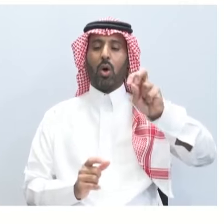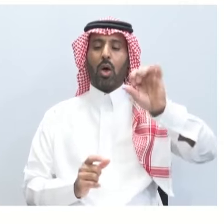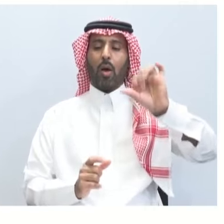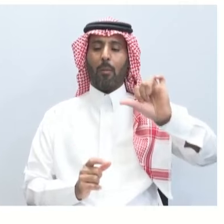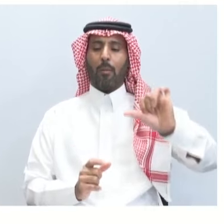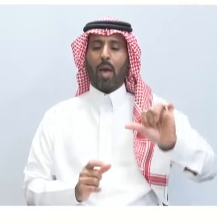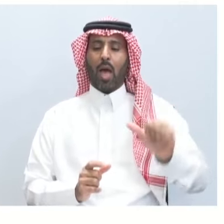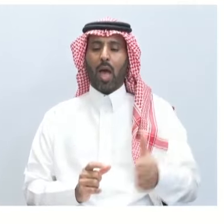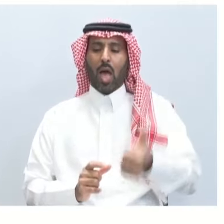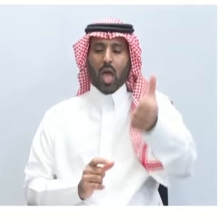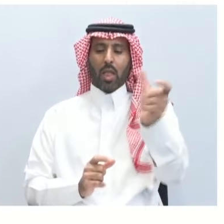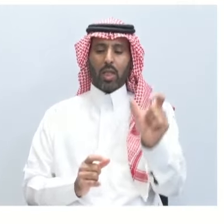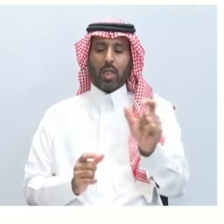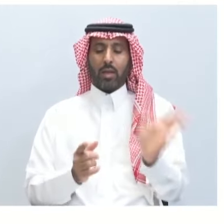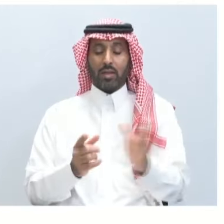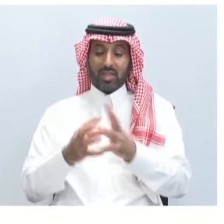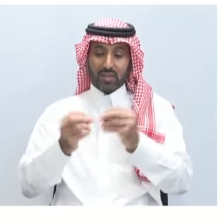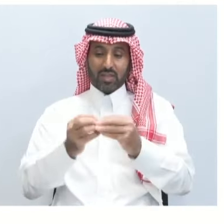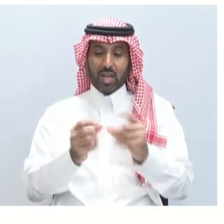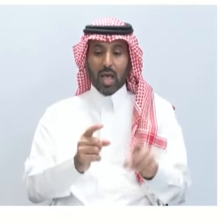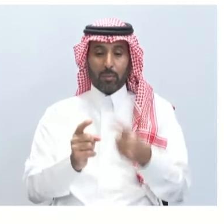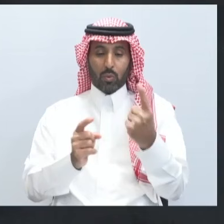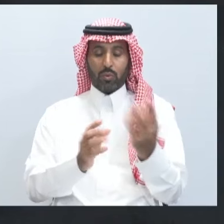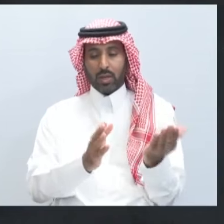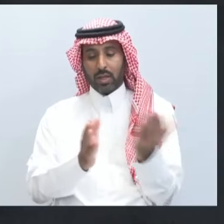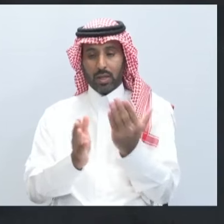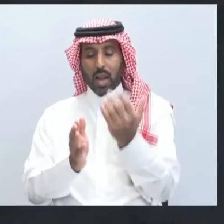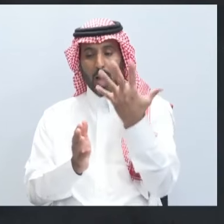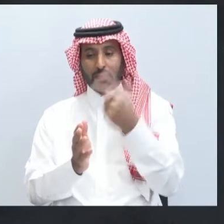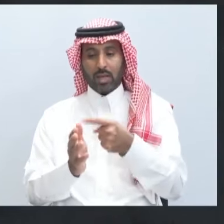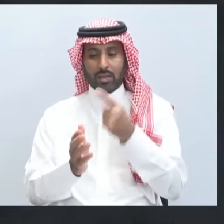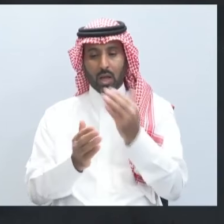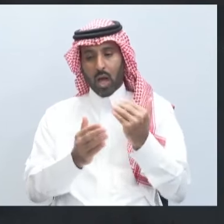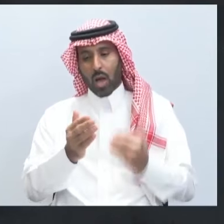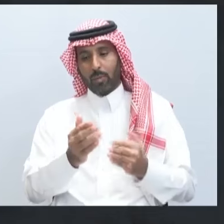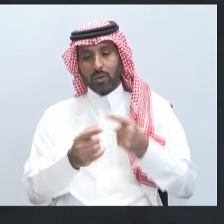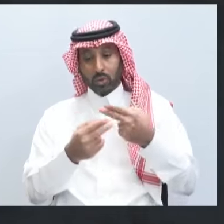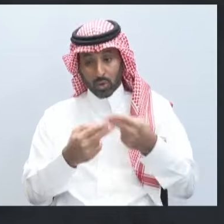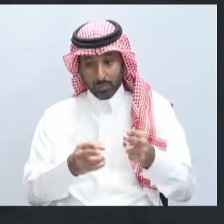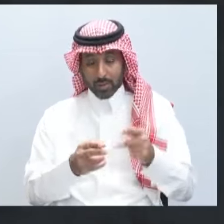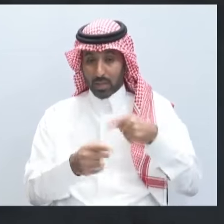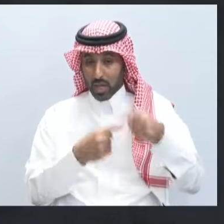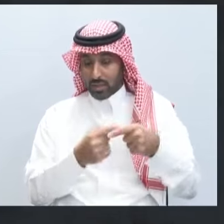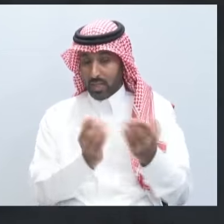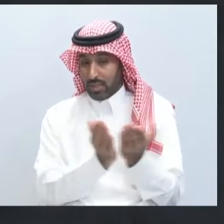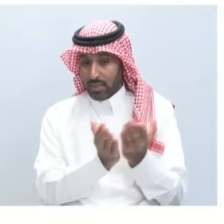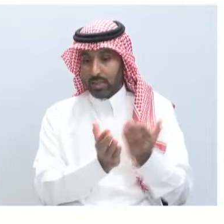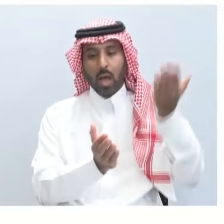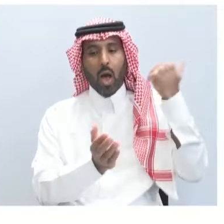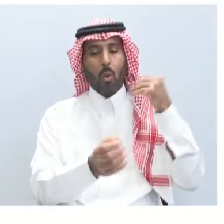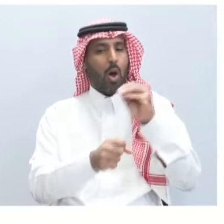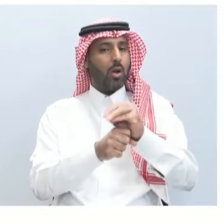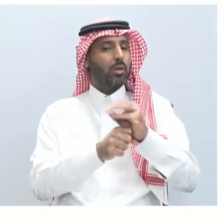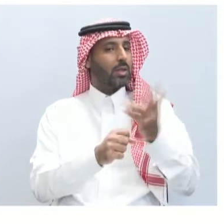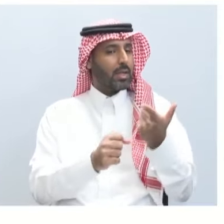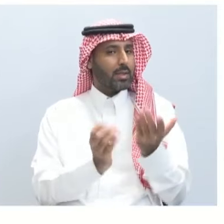عش الى الايه ال 15م عشر من سوره لقمان قبل الدخول في الدرس من المهم ان نراجع الدرس السابق ماذا اخذنا في الدرس